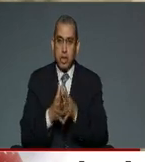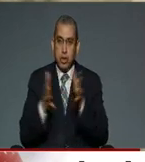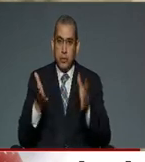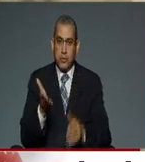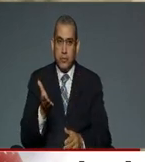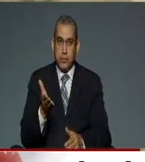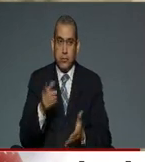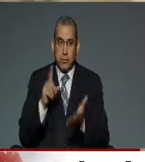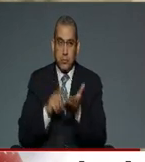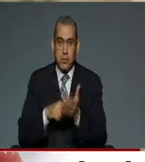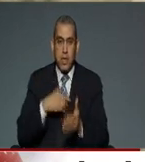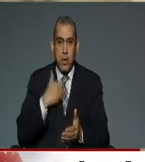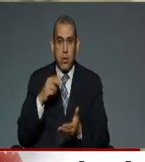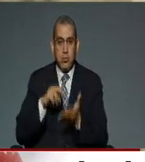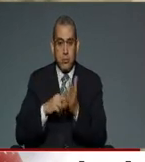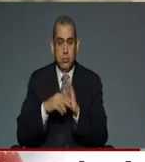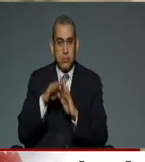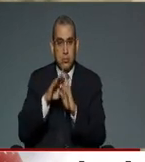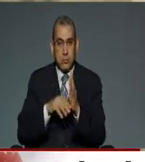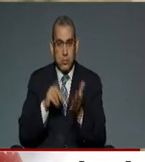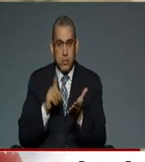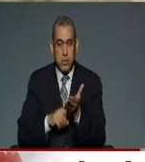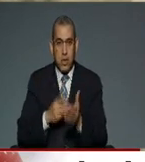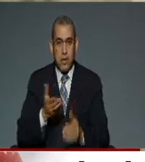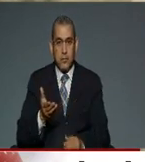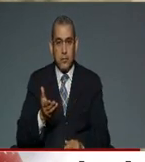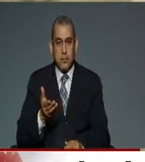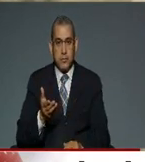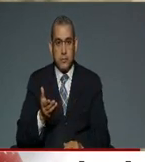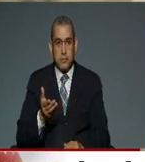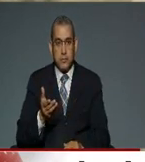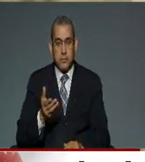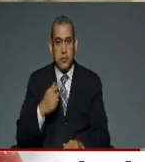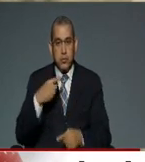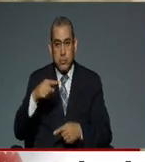فإننا في حالة تشاور مستمرة